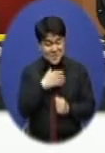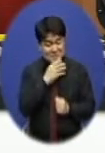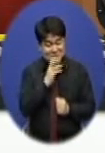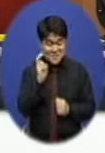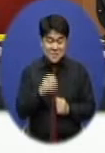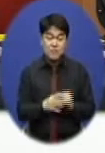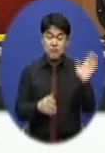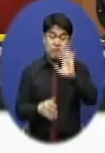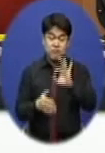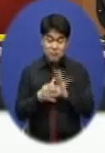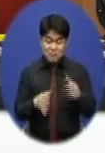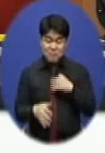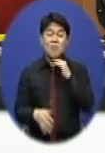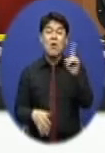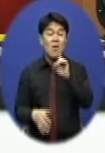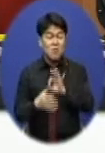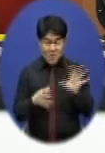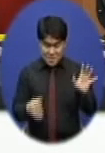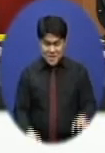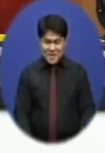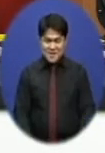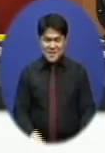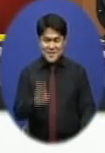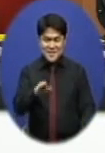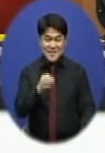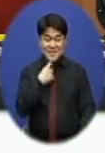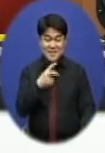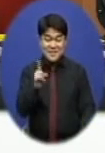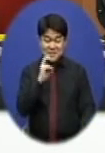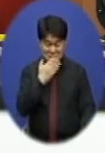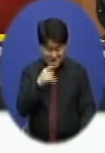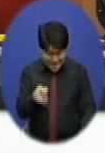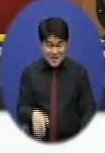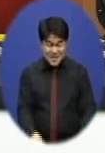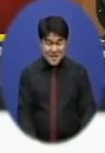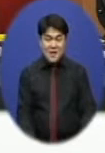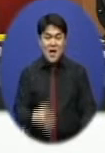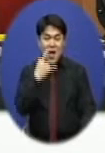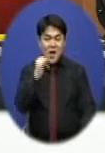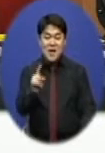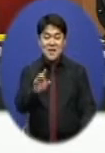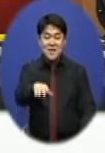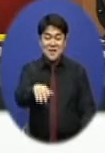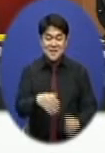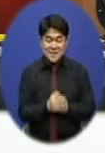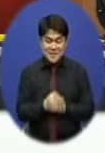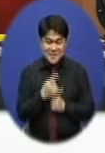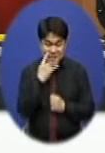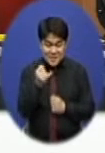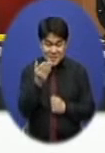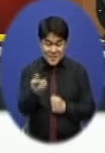나이가, 그래서 내 나이가 정수입니다. 어때서지? 아, 그렇죠. 에이, 참나. 10대도 부를 수 있는 노래죠. 그럼요. 노래죠? 예. 어머니? 네네.